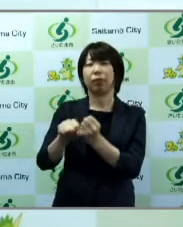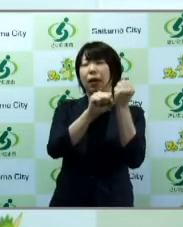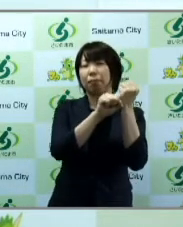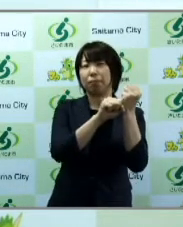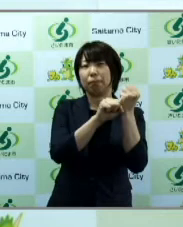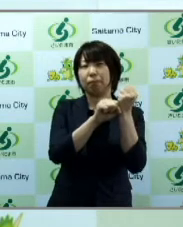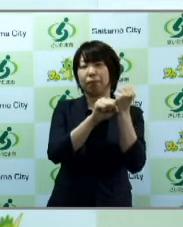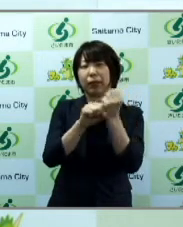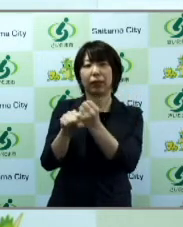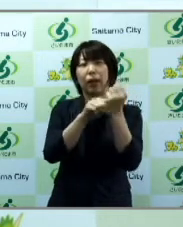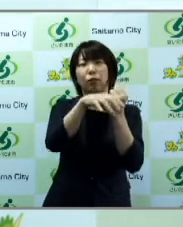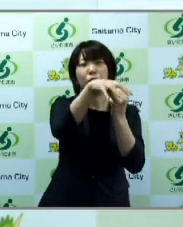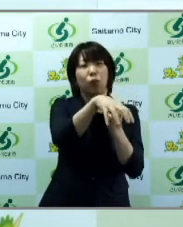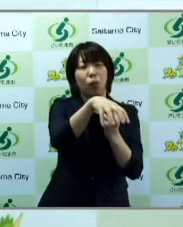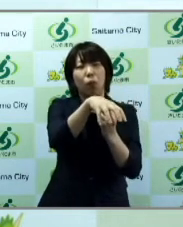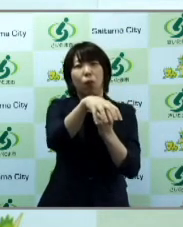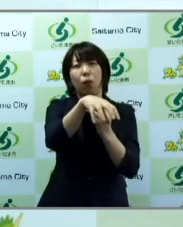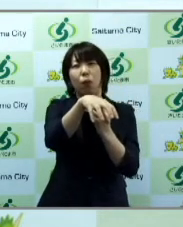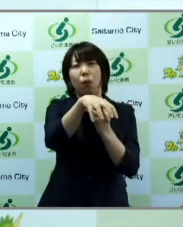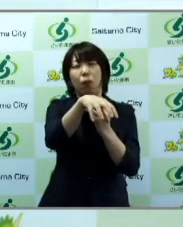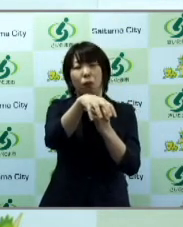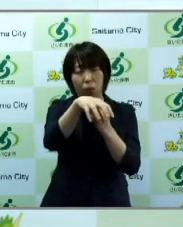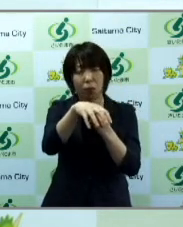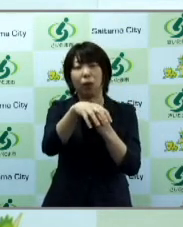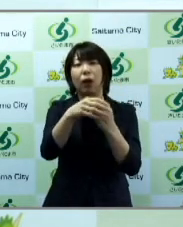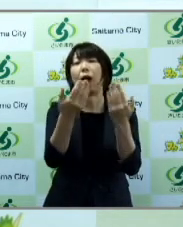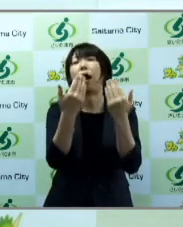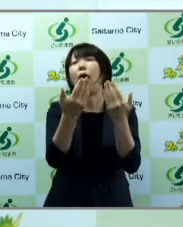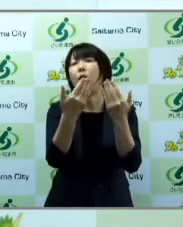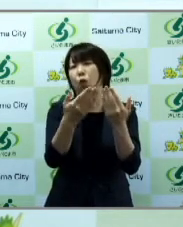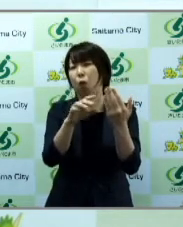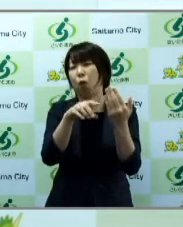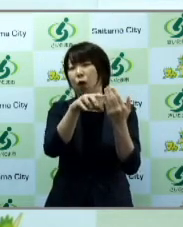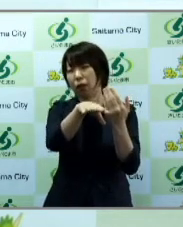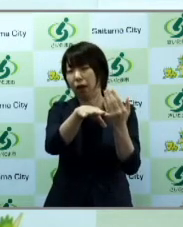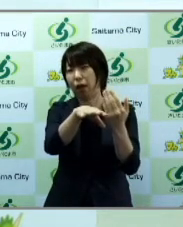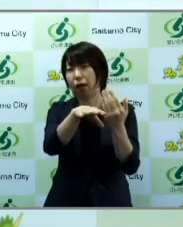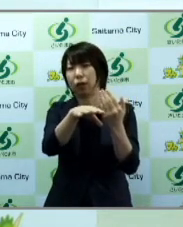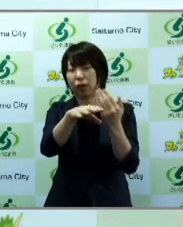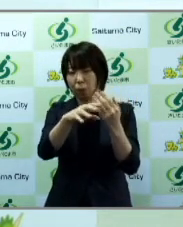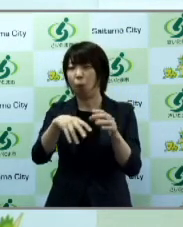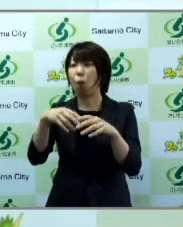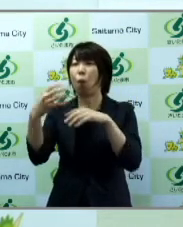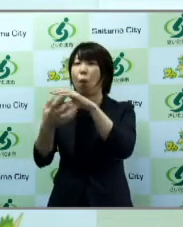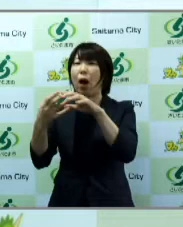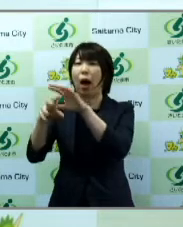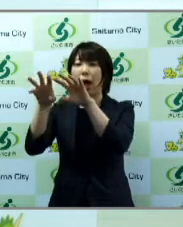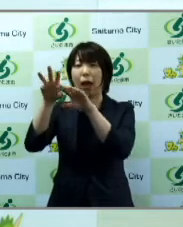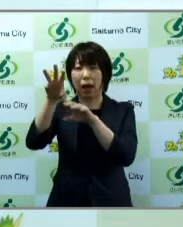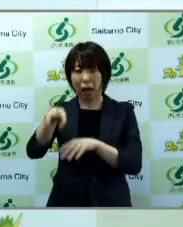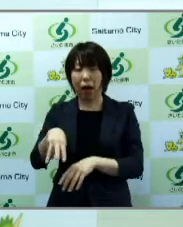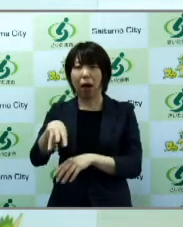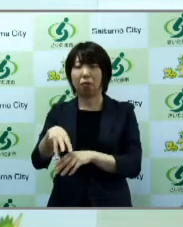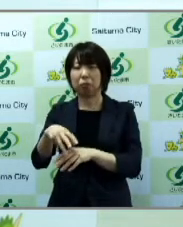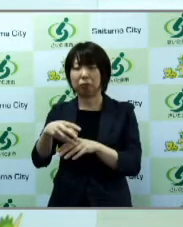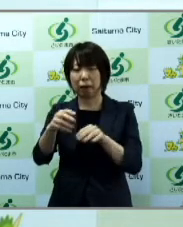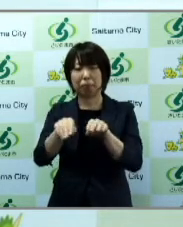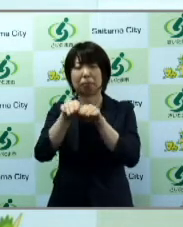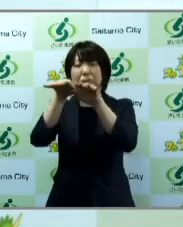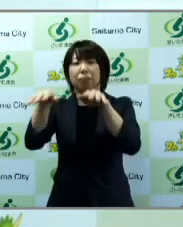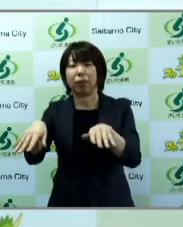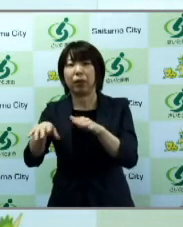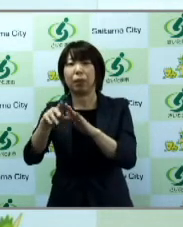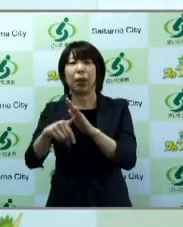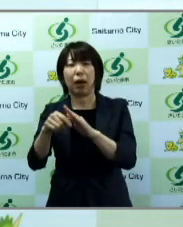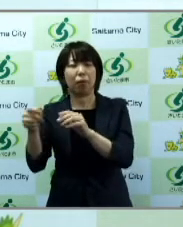避難所が、近くの学校だったんですけども、荒川が決壊したら無理だっていうことで、自